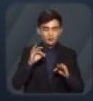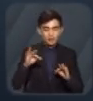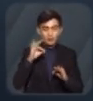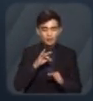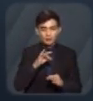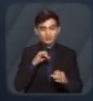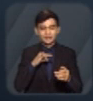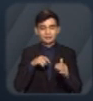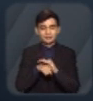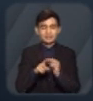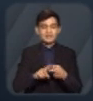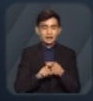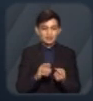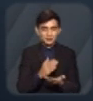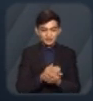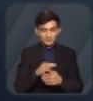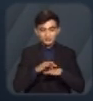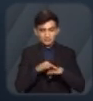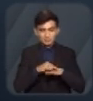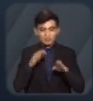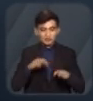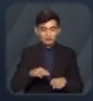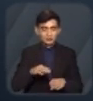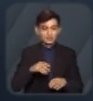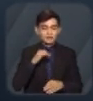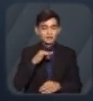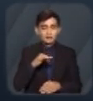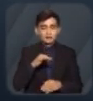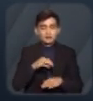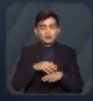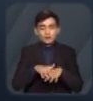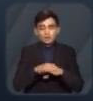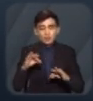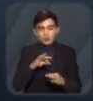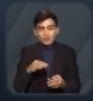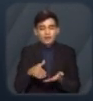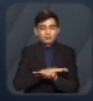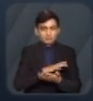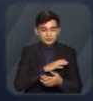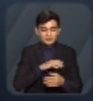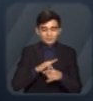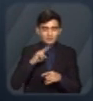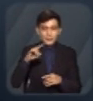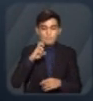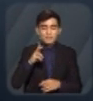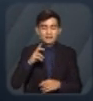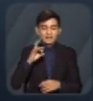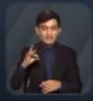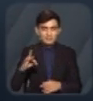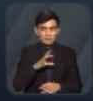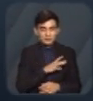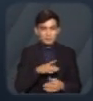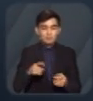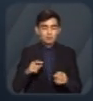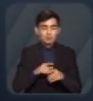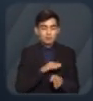коммерческой деятельностью в области пассажирских авиационных перевозок. Пассажиры отмененных рейсов авиакомпании Big Air могут произвести полный